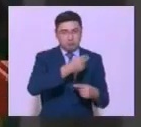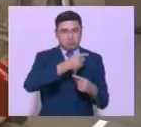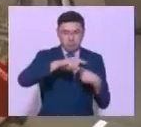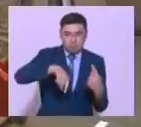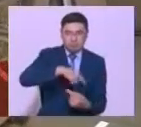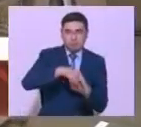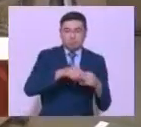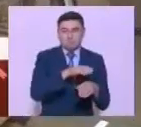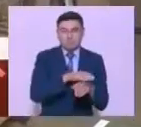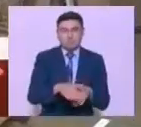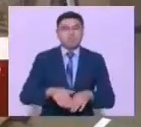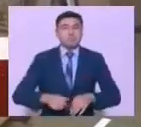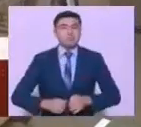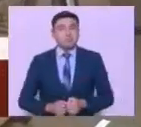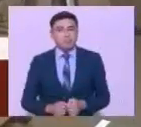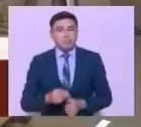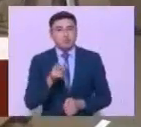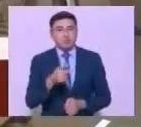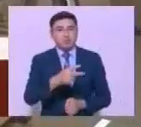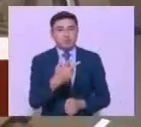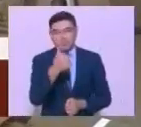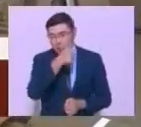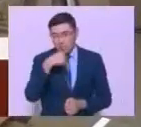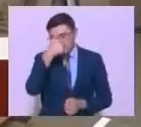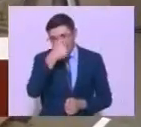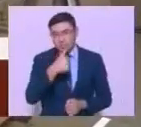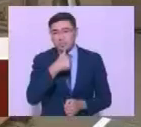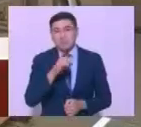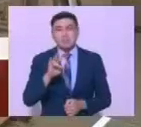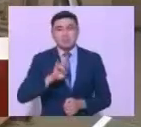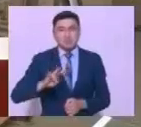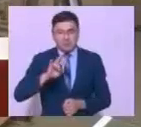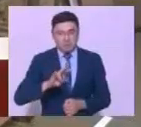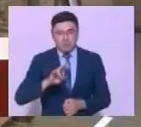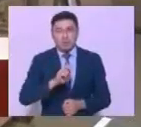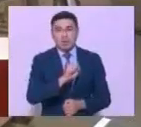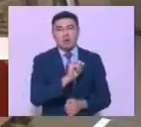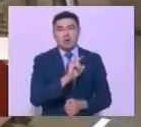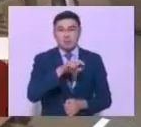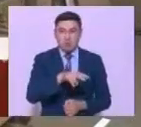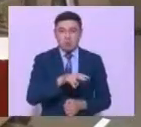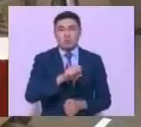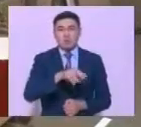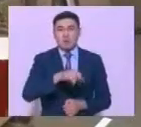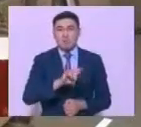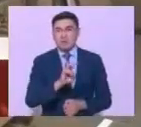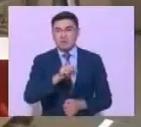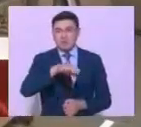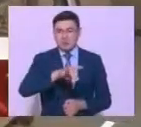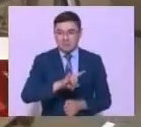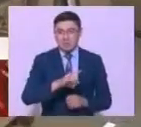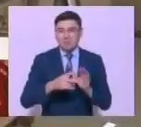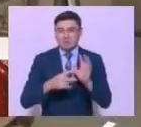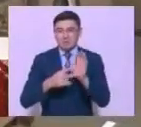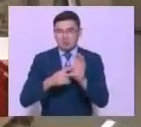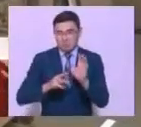айтады. 2023 жылы ноябрь айында ауыл аманаты СПК Каспи арқылы 8 миллион 600